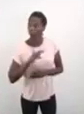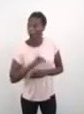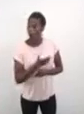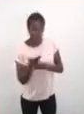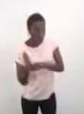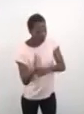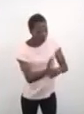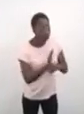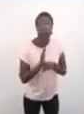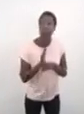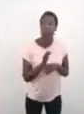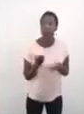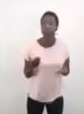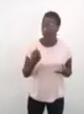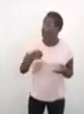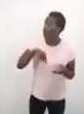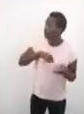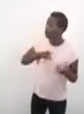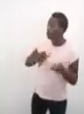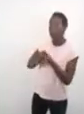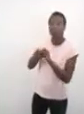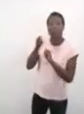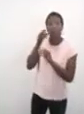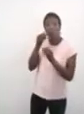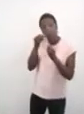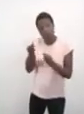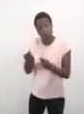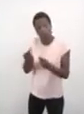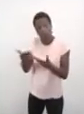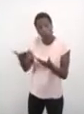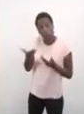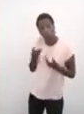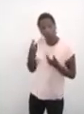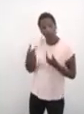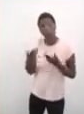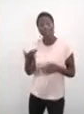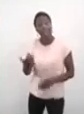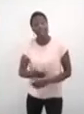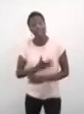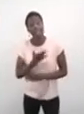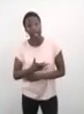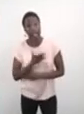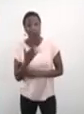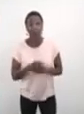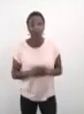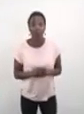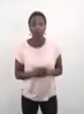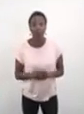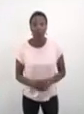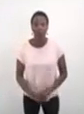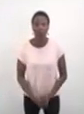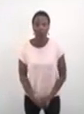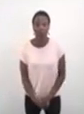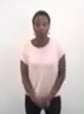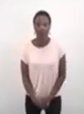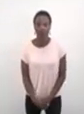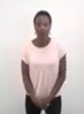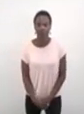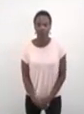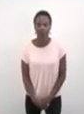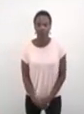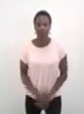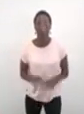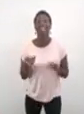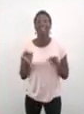ferons si nous les jugeons tout à fait intéressants et propice à cela. Sur le